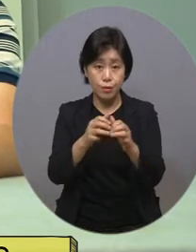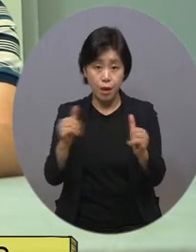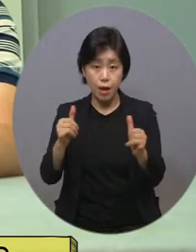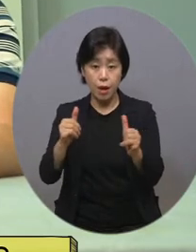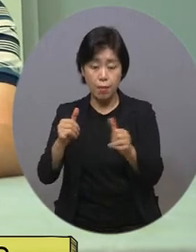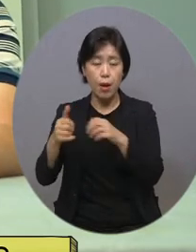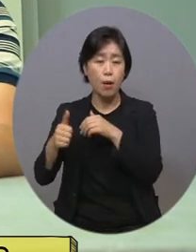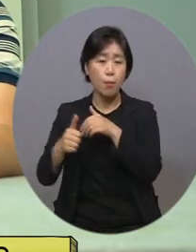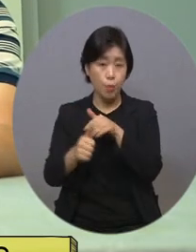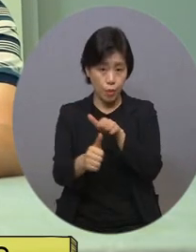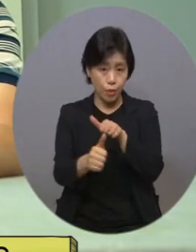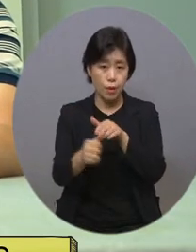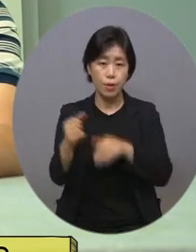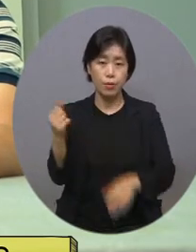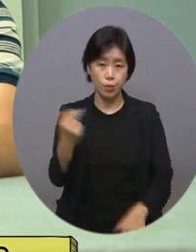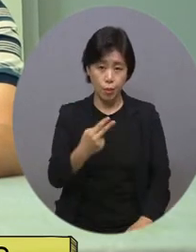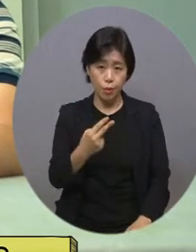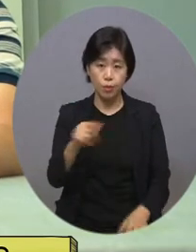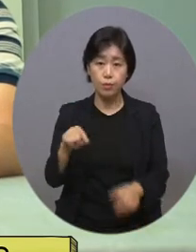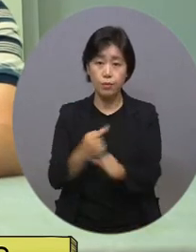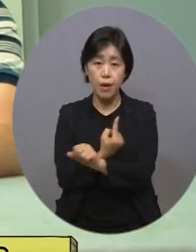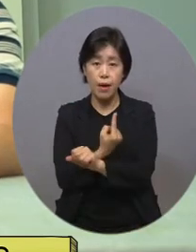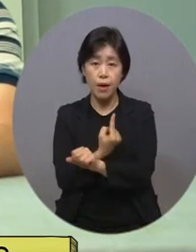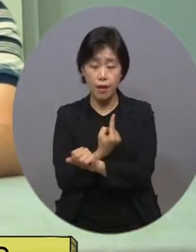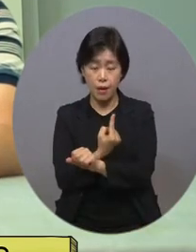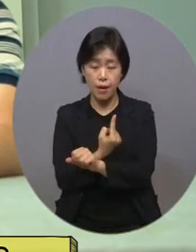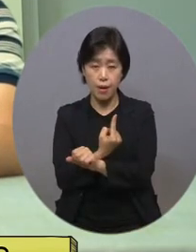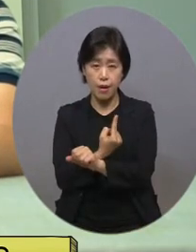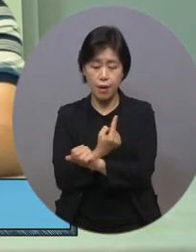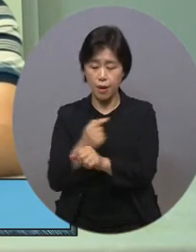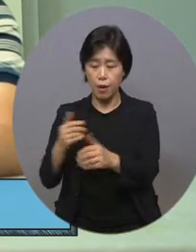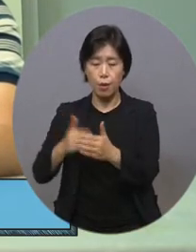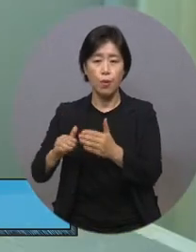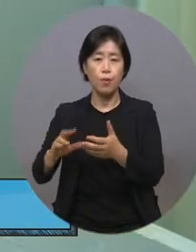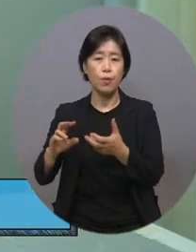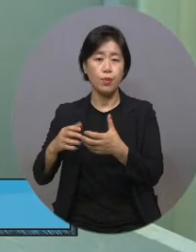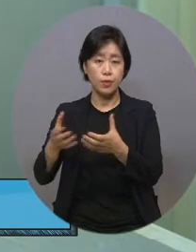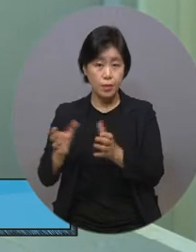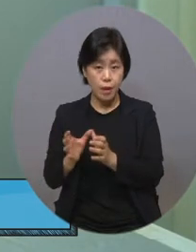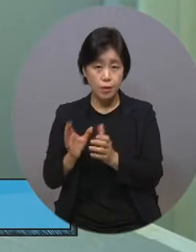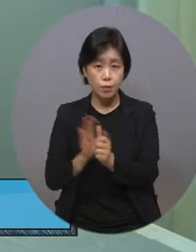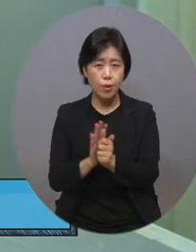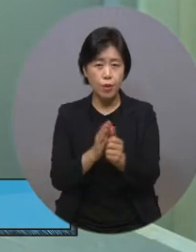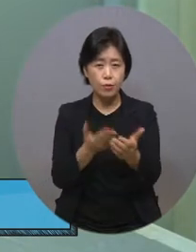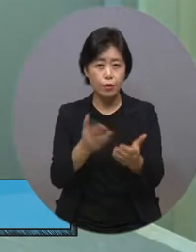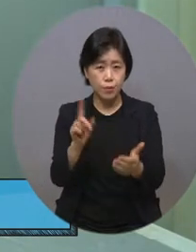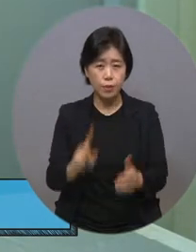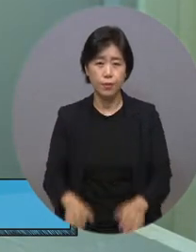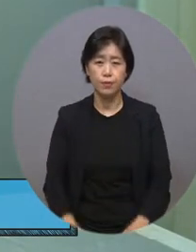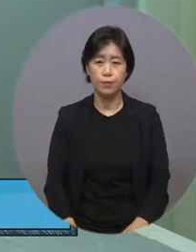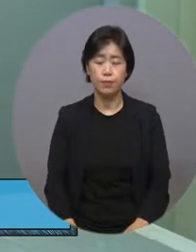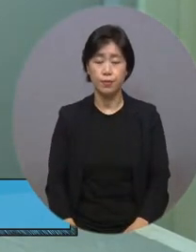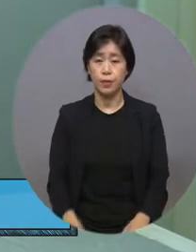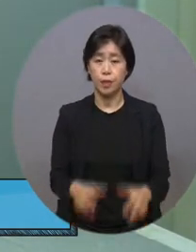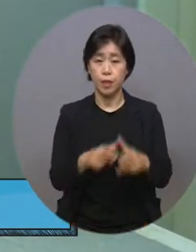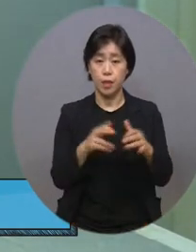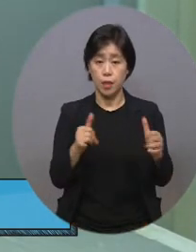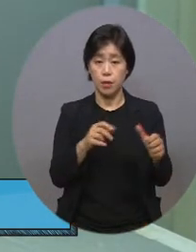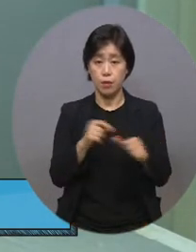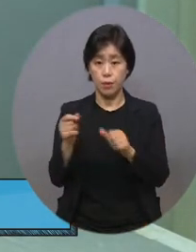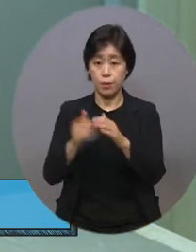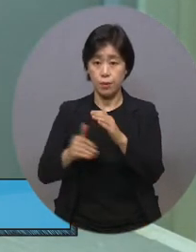외에 지도자분들 외에 또 이렇게 해주시는 게 있다고? 예, 장애인 고용공단에서는